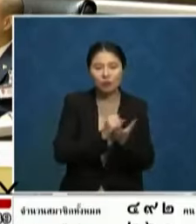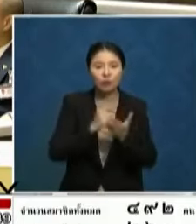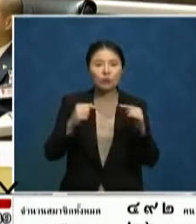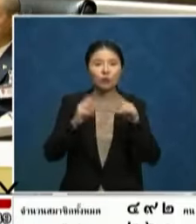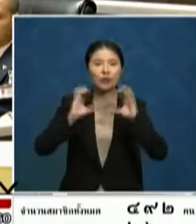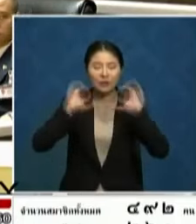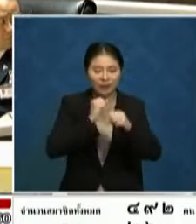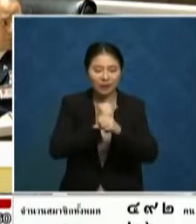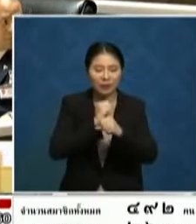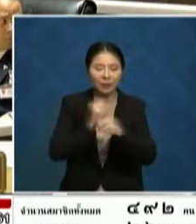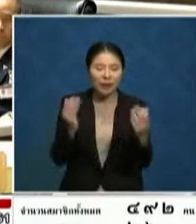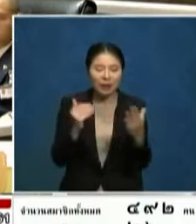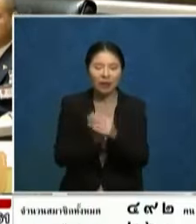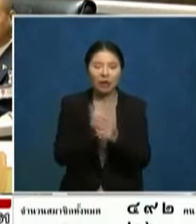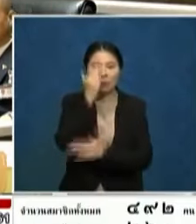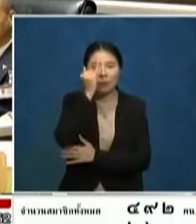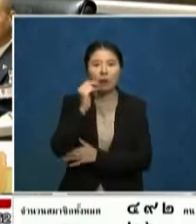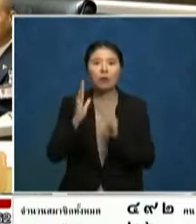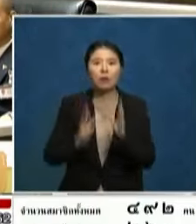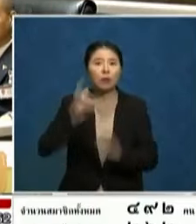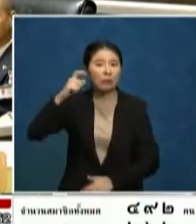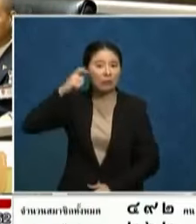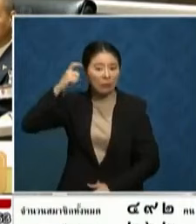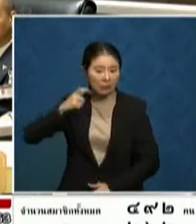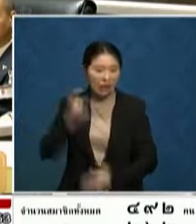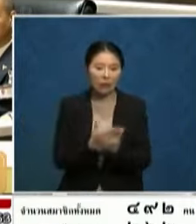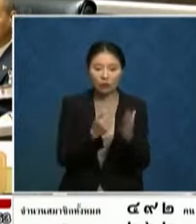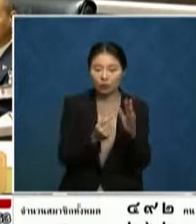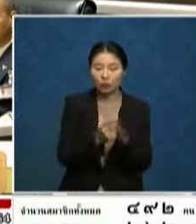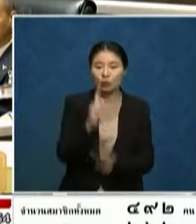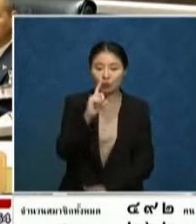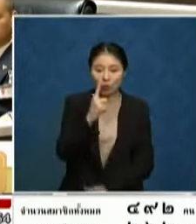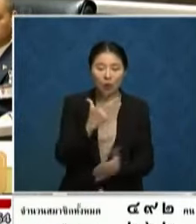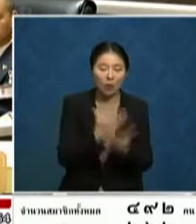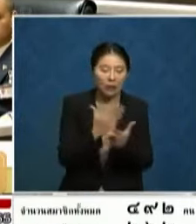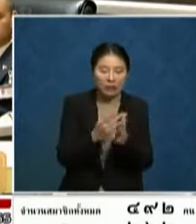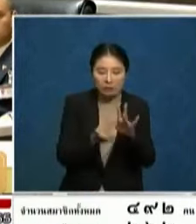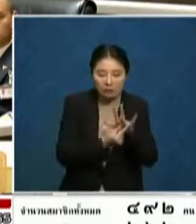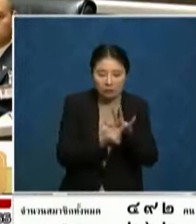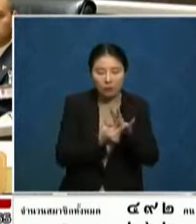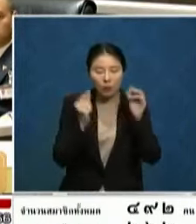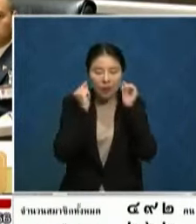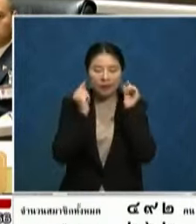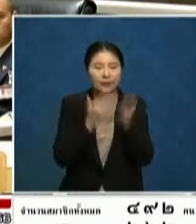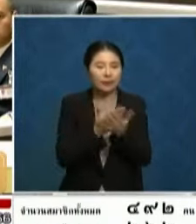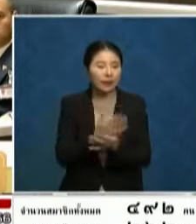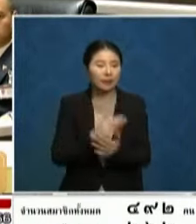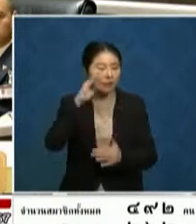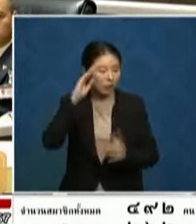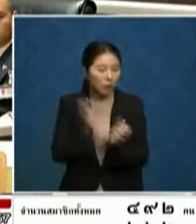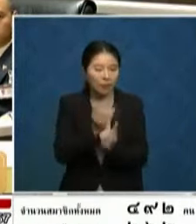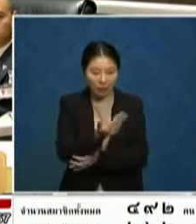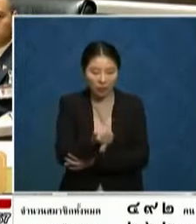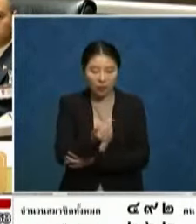รูปก็เรื่องของเขาคุณไปทำอะไรที่มันแบบถ้าคุณคิดว่าในตลาดเนี่ย